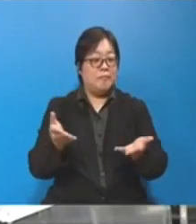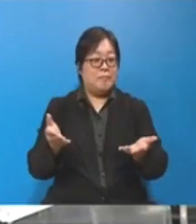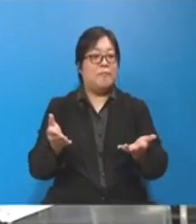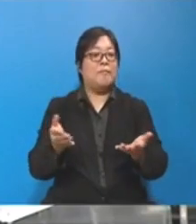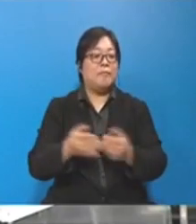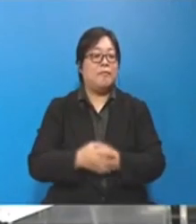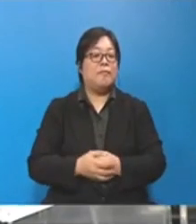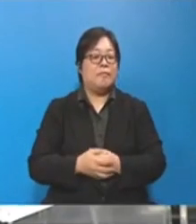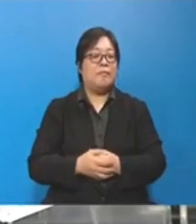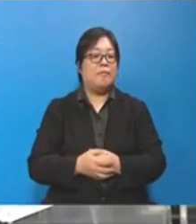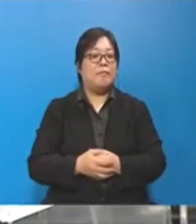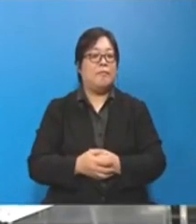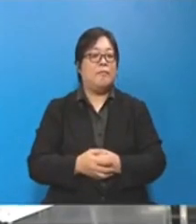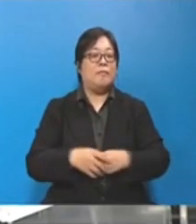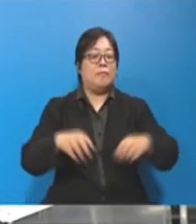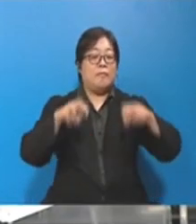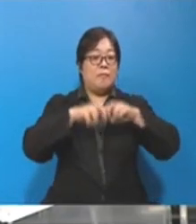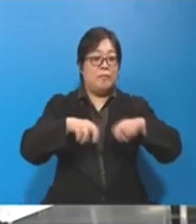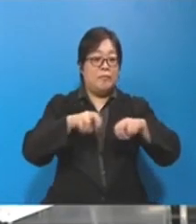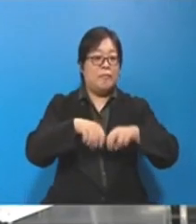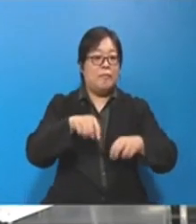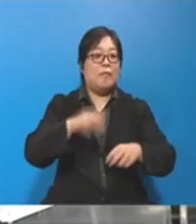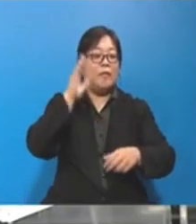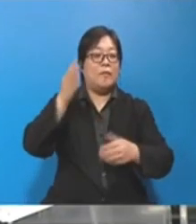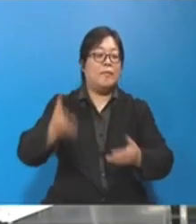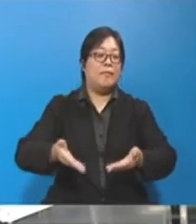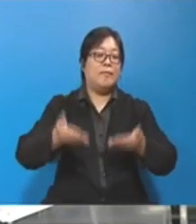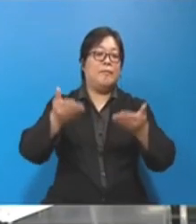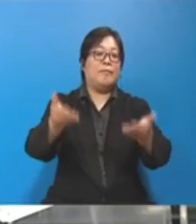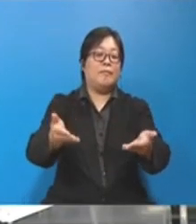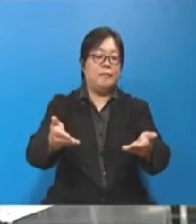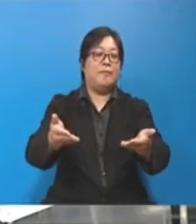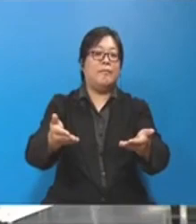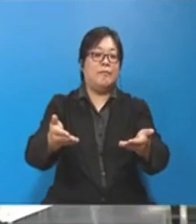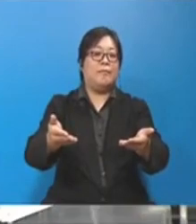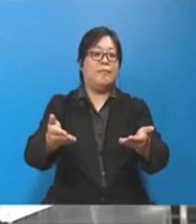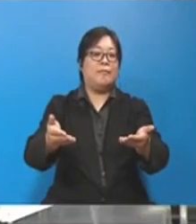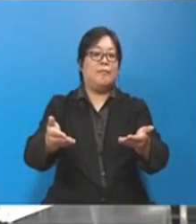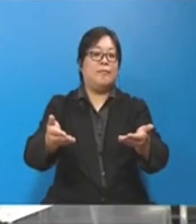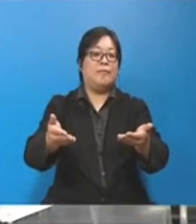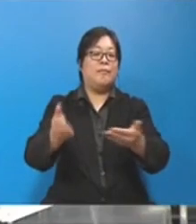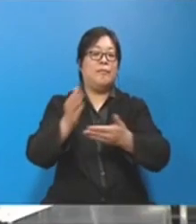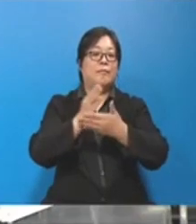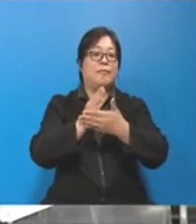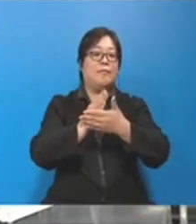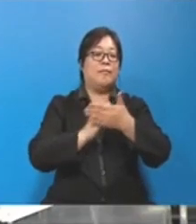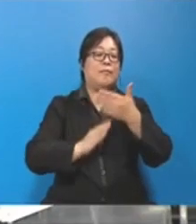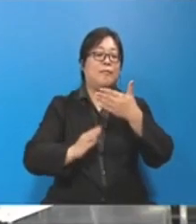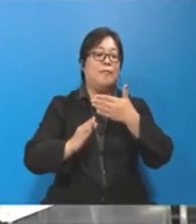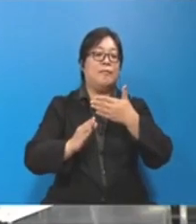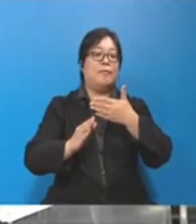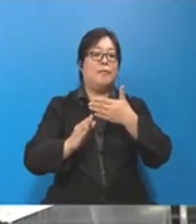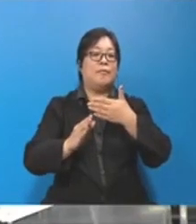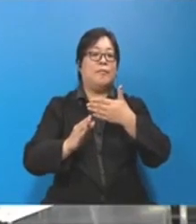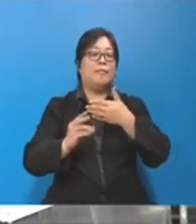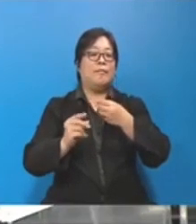ataupun probability ini akan dibentangkan di suku di